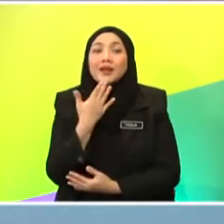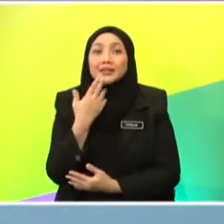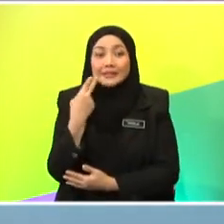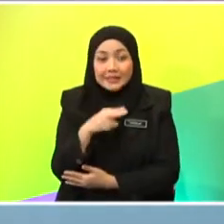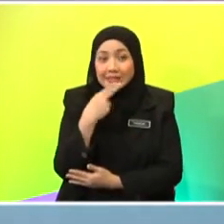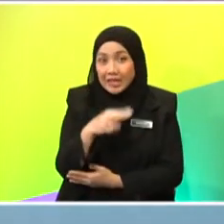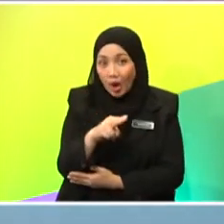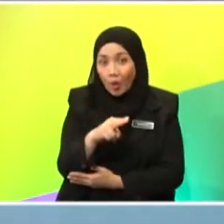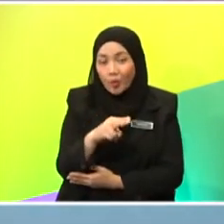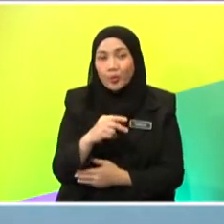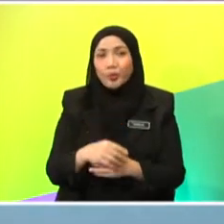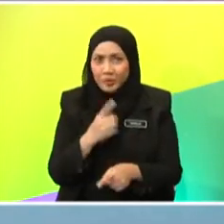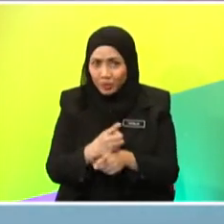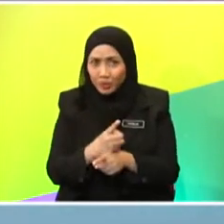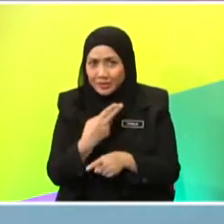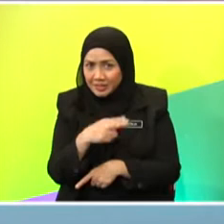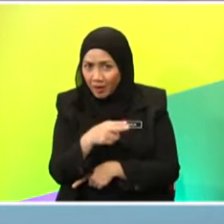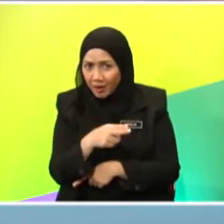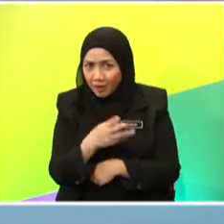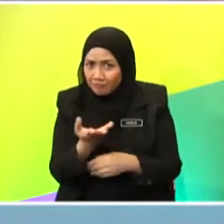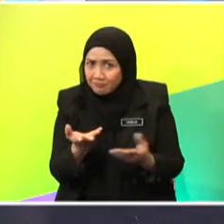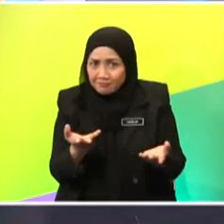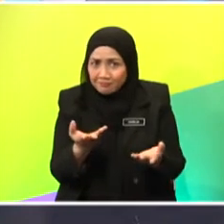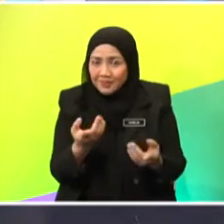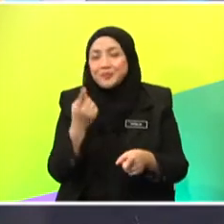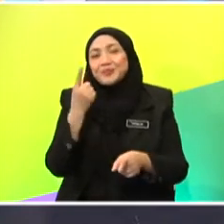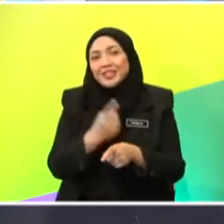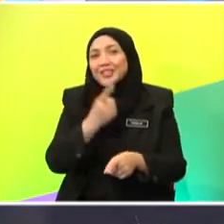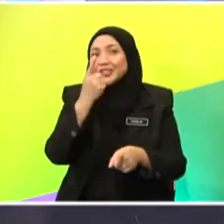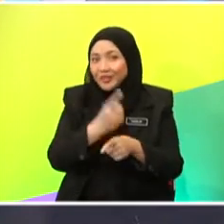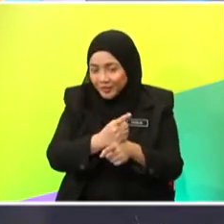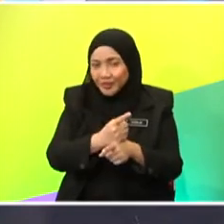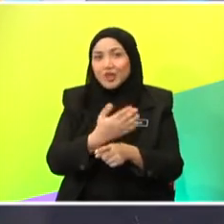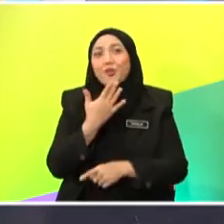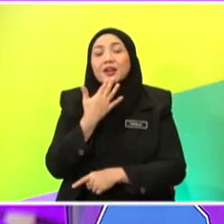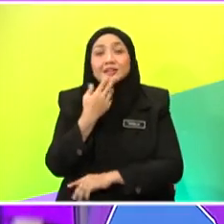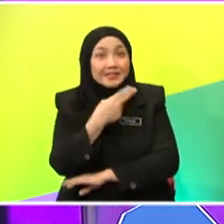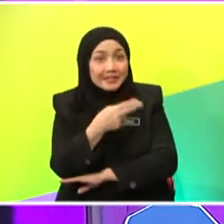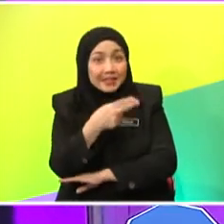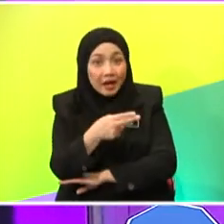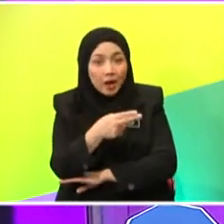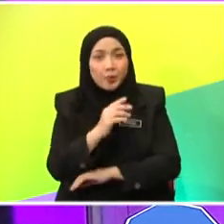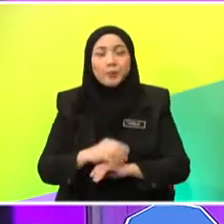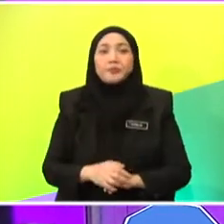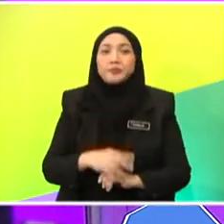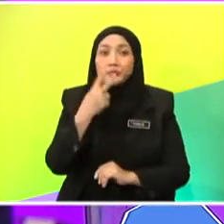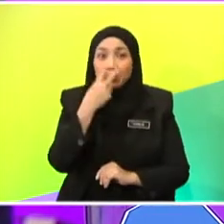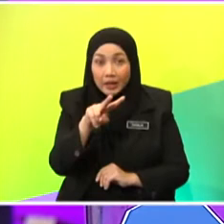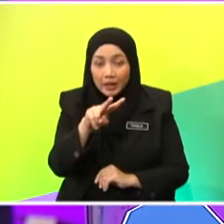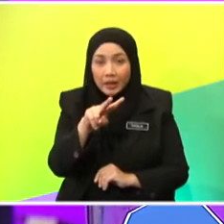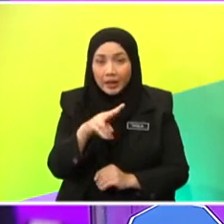Coba kita nggak betah hijau Saya tunjukkan betul cat warna hijau Oke bye Oke